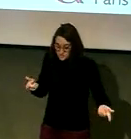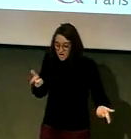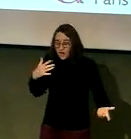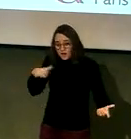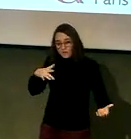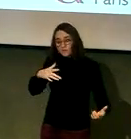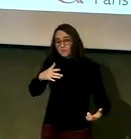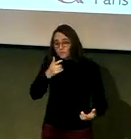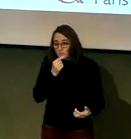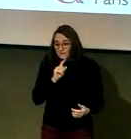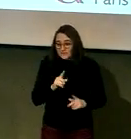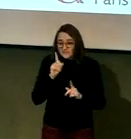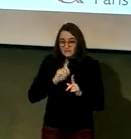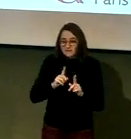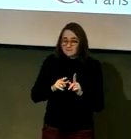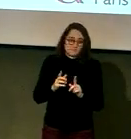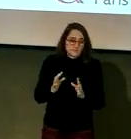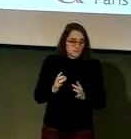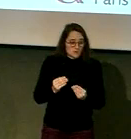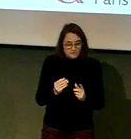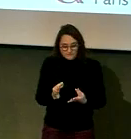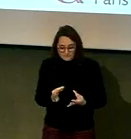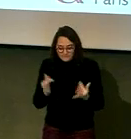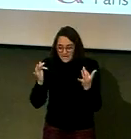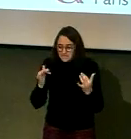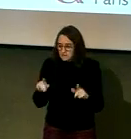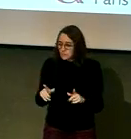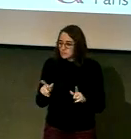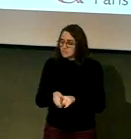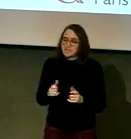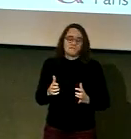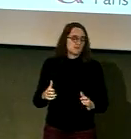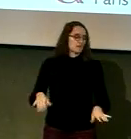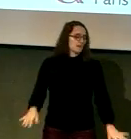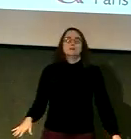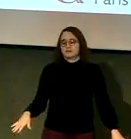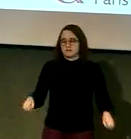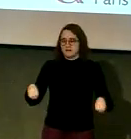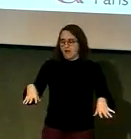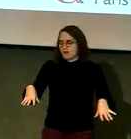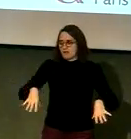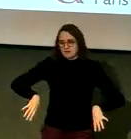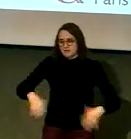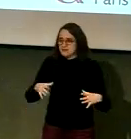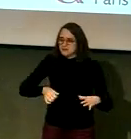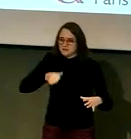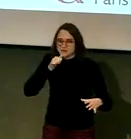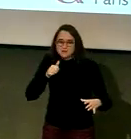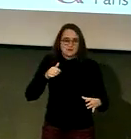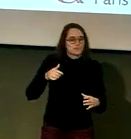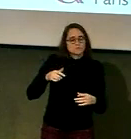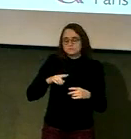tout ça, ça rend la femme vulnérable et l'envie de craquer et consommer, il s'y rend plus important dans ce